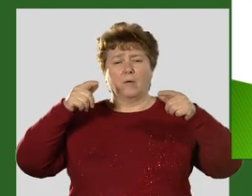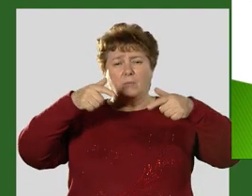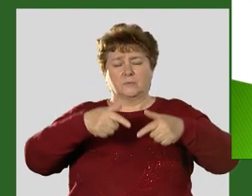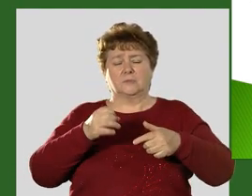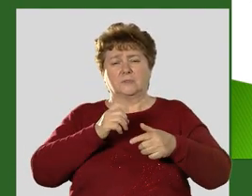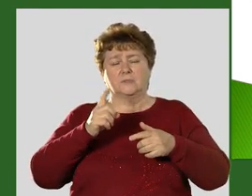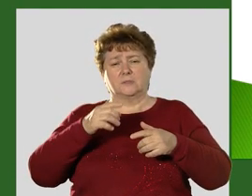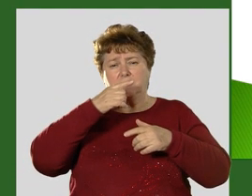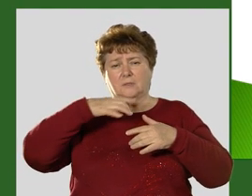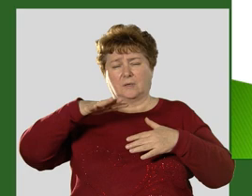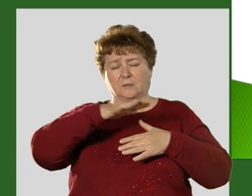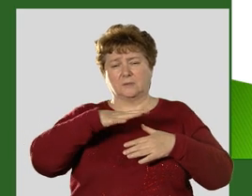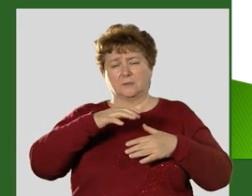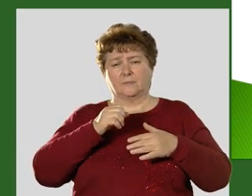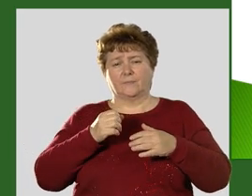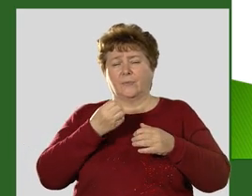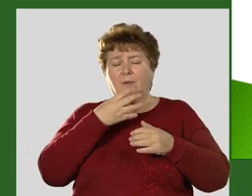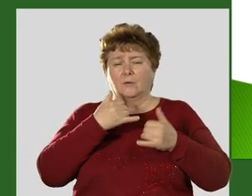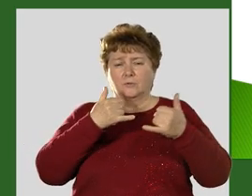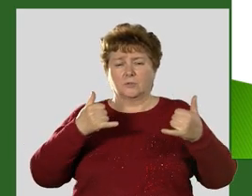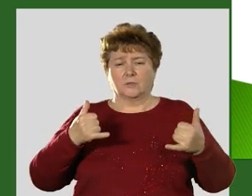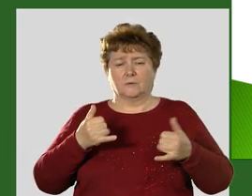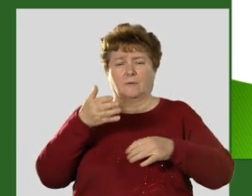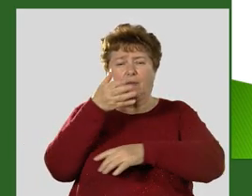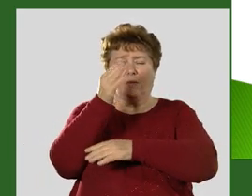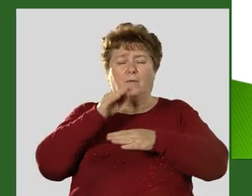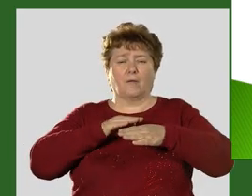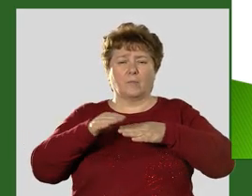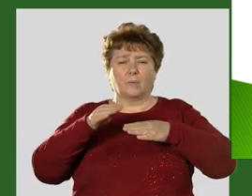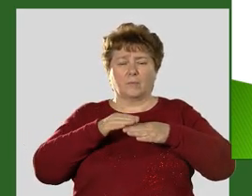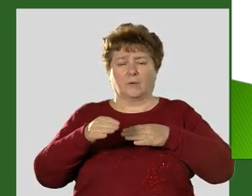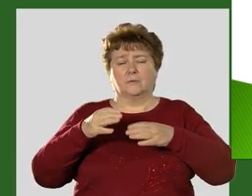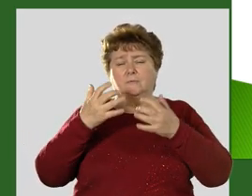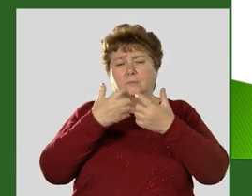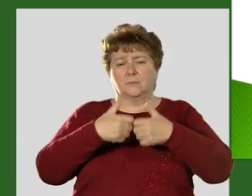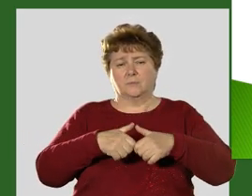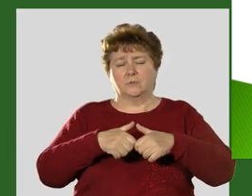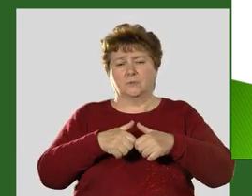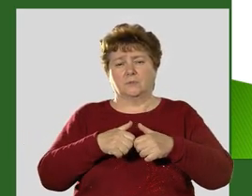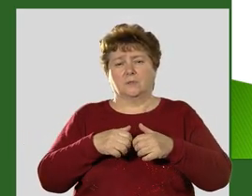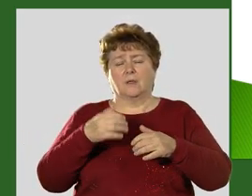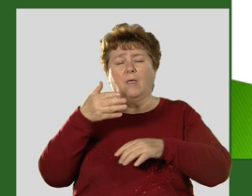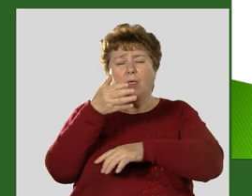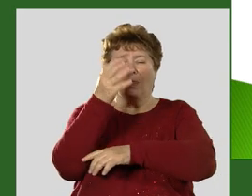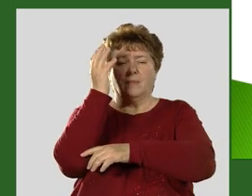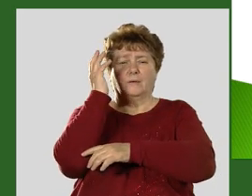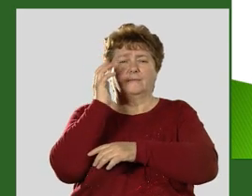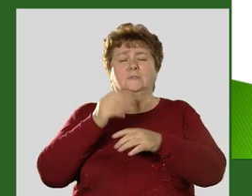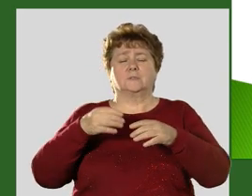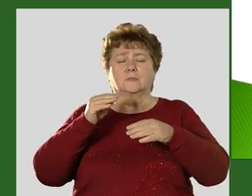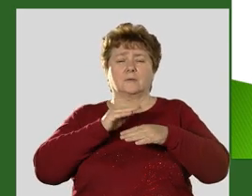из России. Хорошо развита деревообрабатывающая промышленность. Древесина в